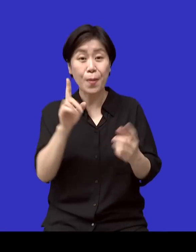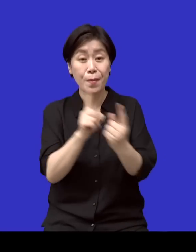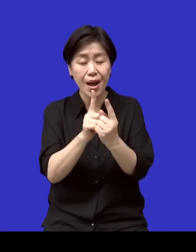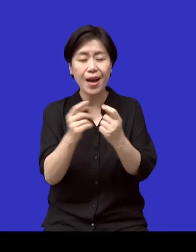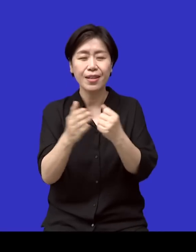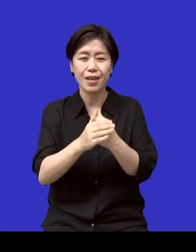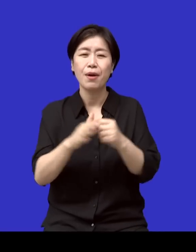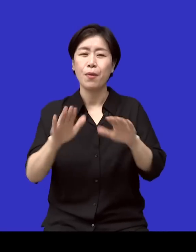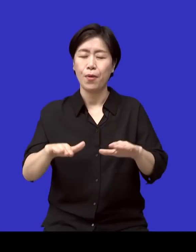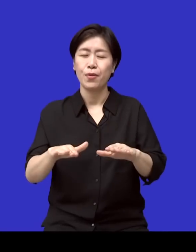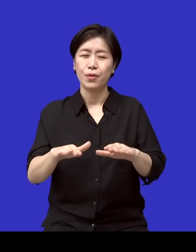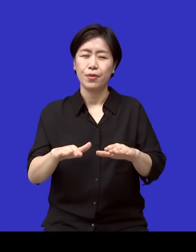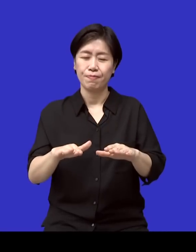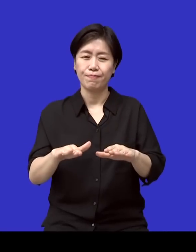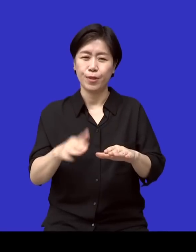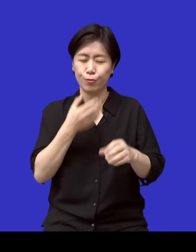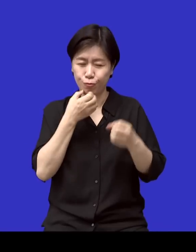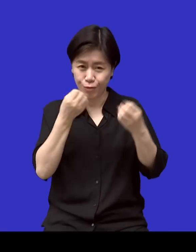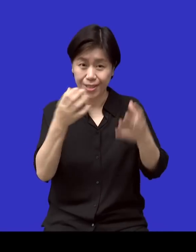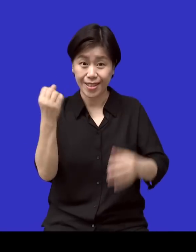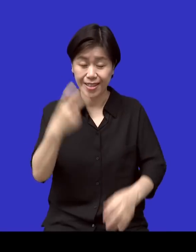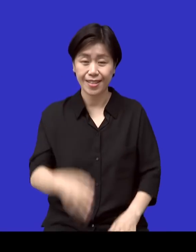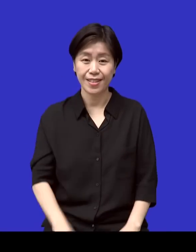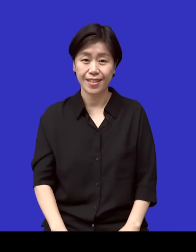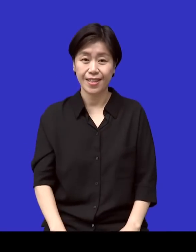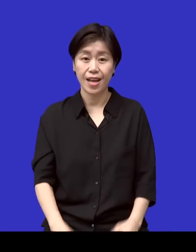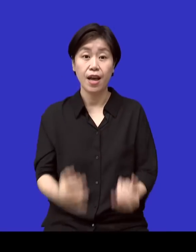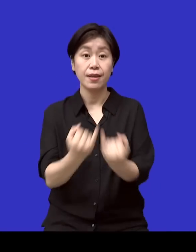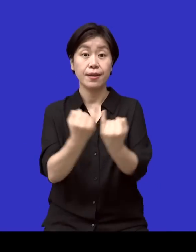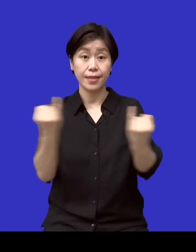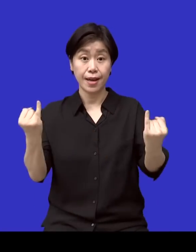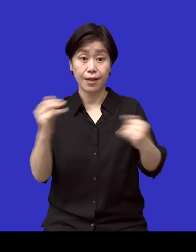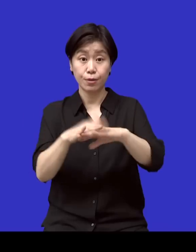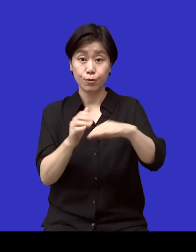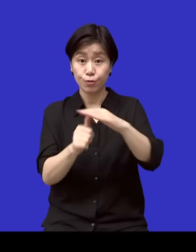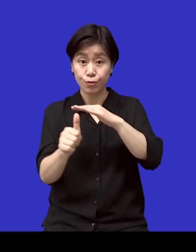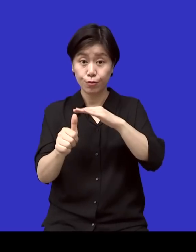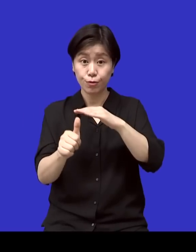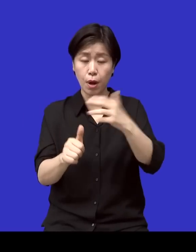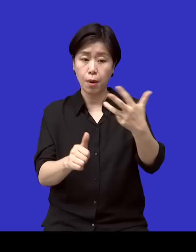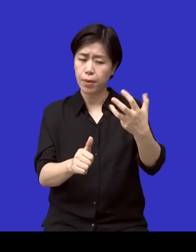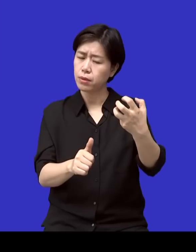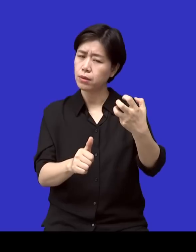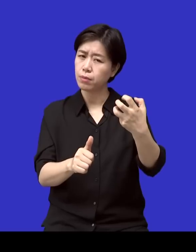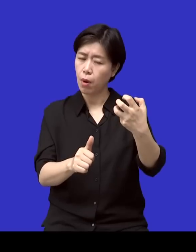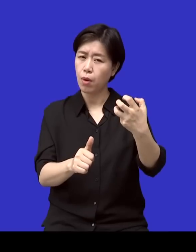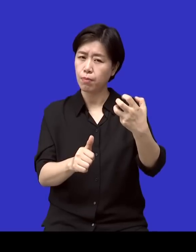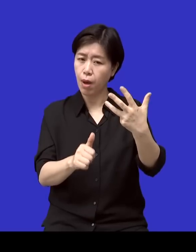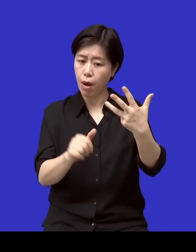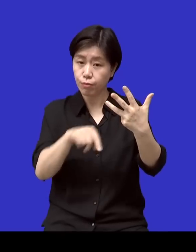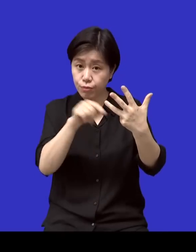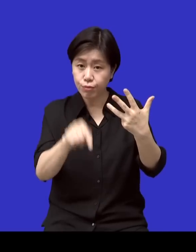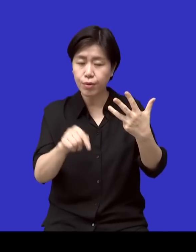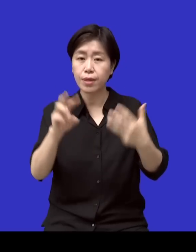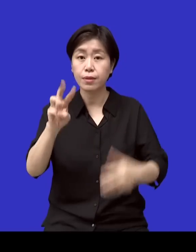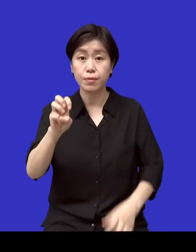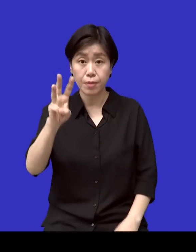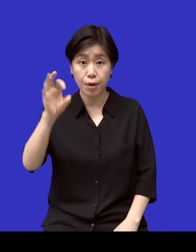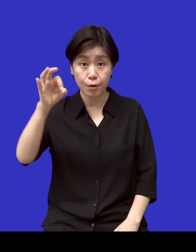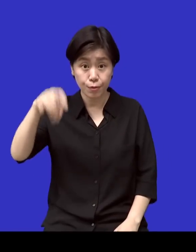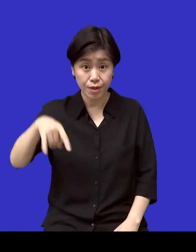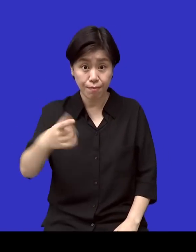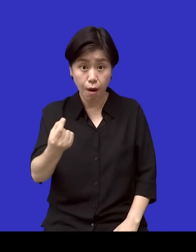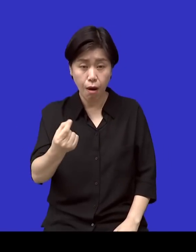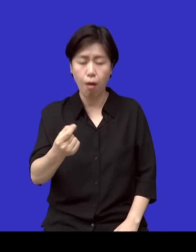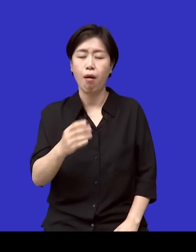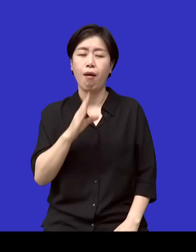베이징 동계올림픽에서 82명 중에서 33위. 네, 맞습니다. 꽤 높은 좋은 기록이죠. 네, 한국 이제 최초로 이제 달성한